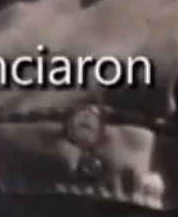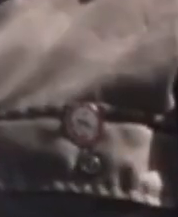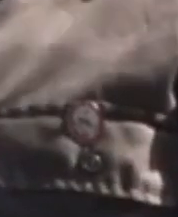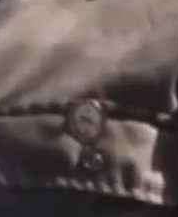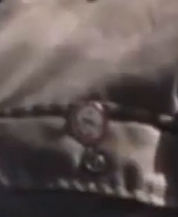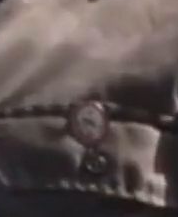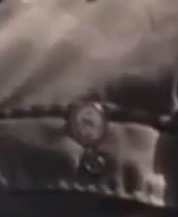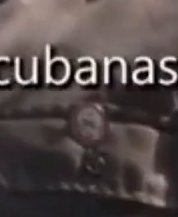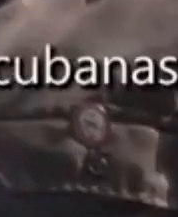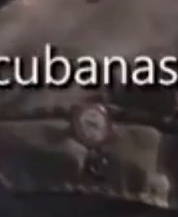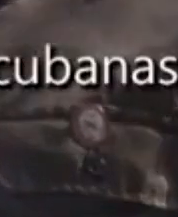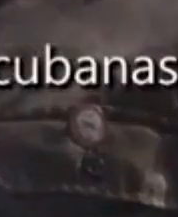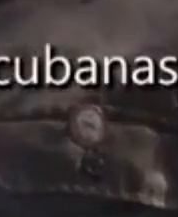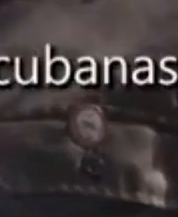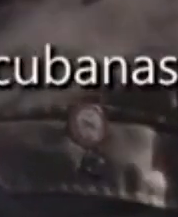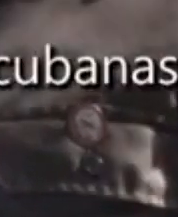умалчивают